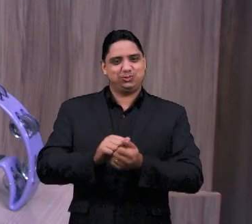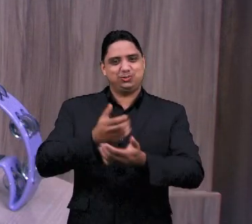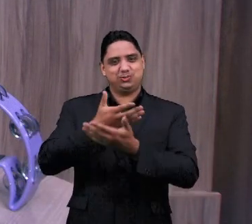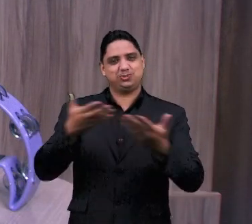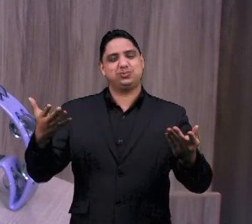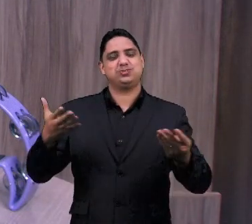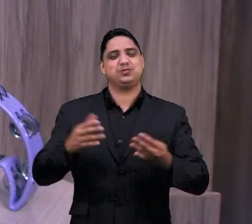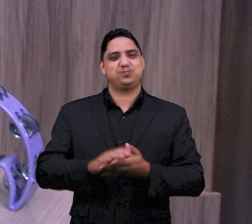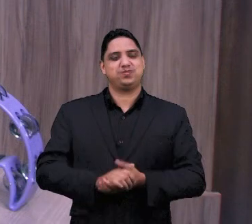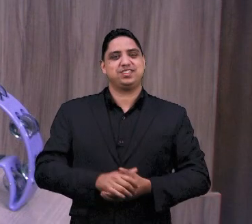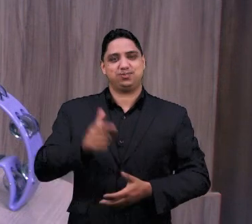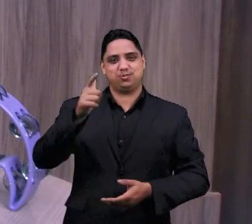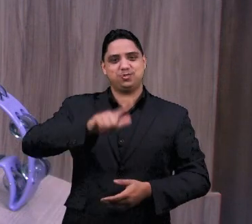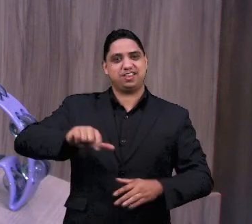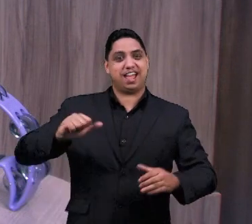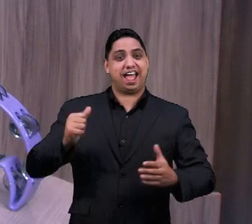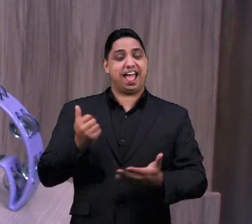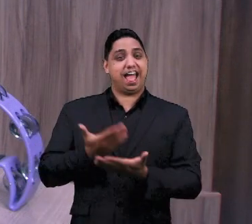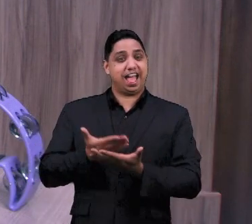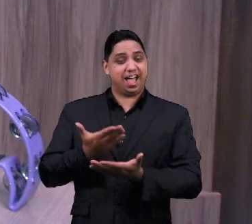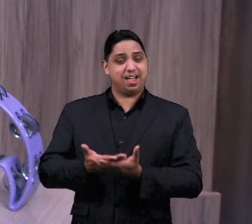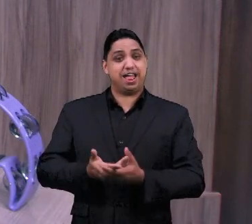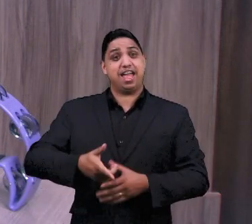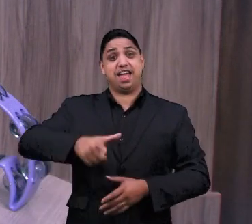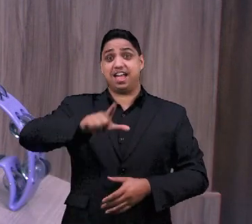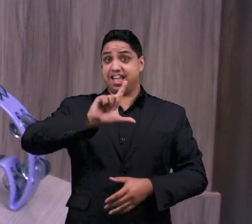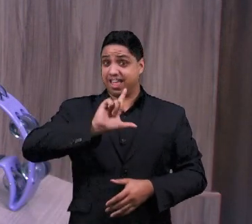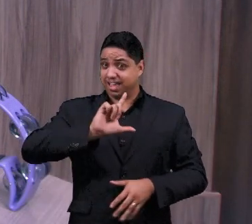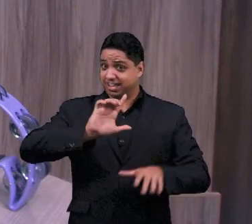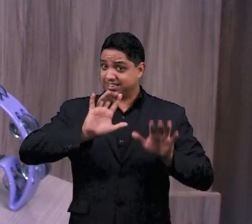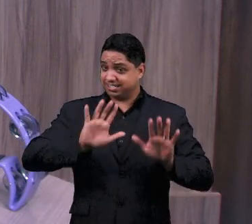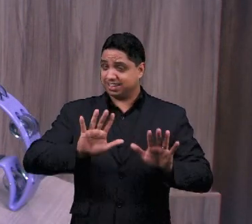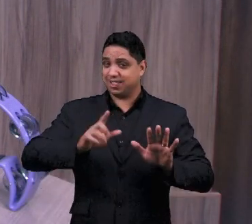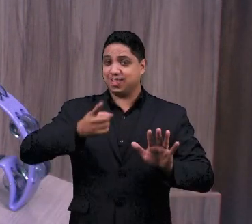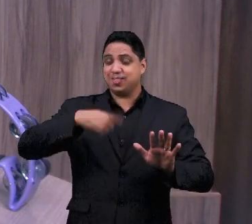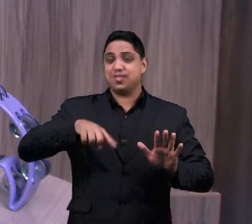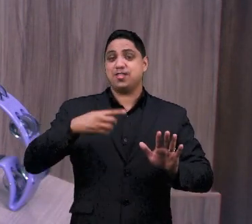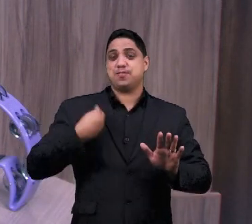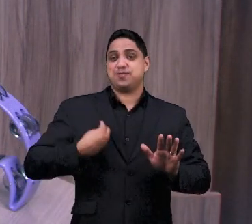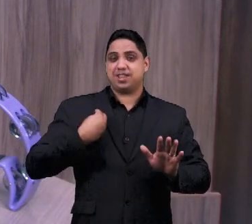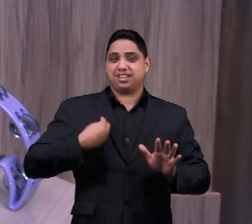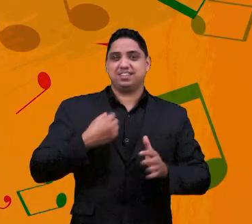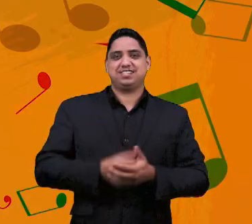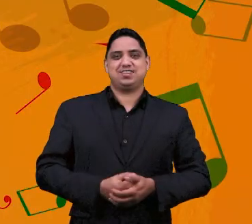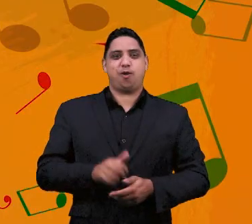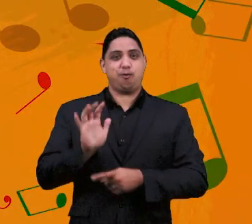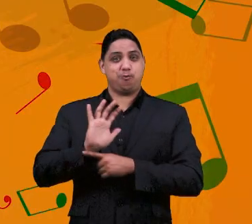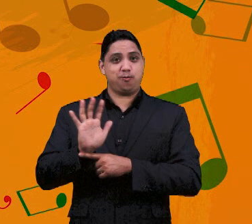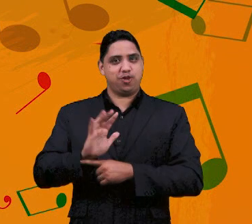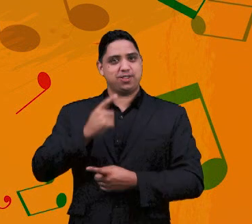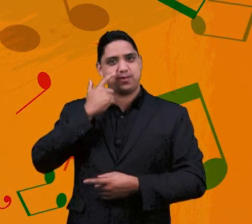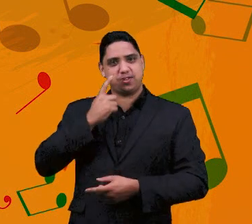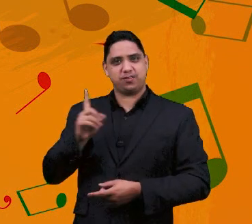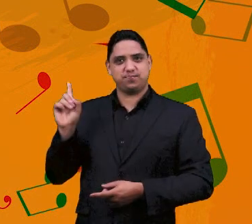avec vous pour une étude de plus. Mais avant, nous allons passer à nos participations.